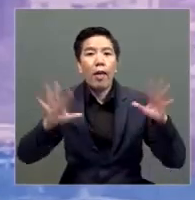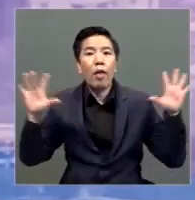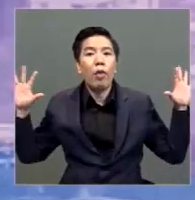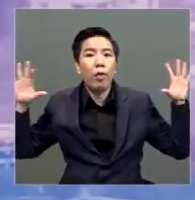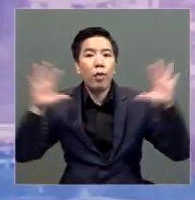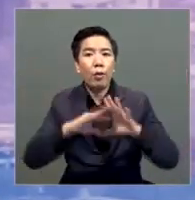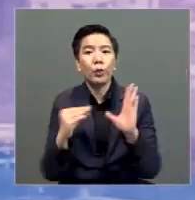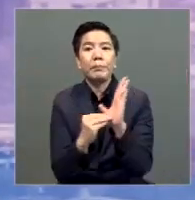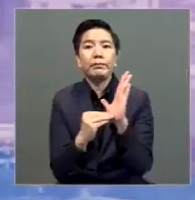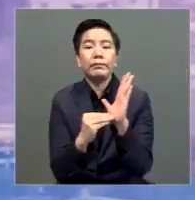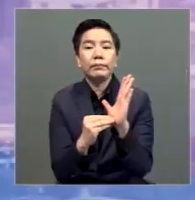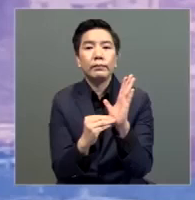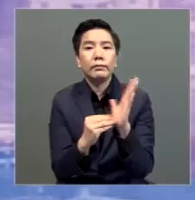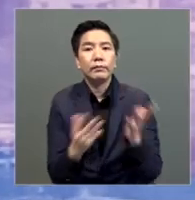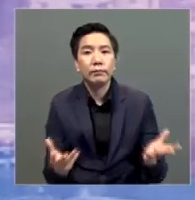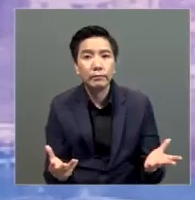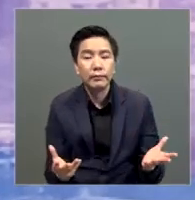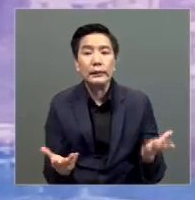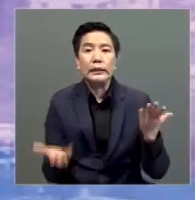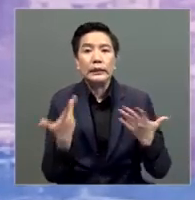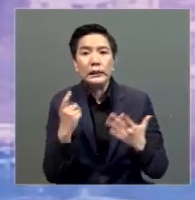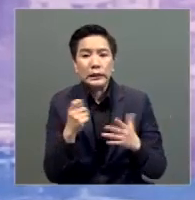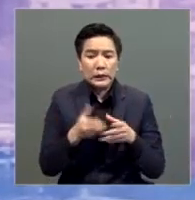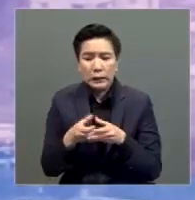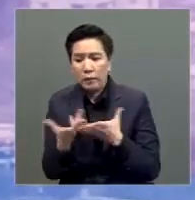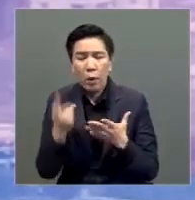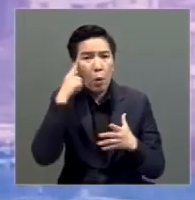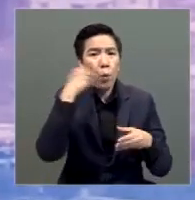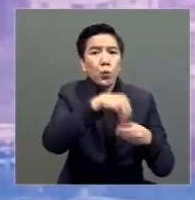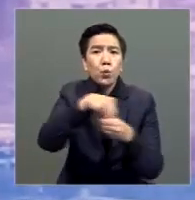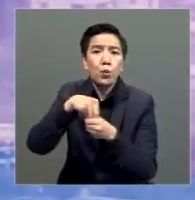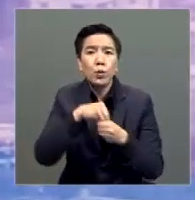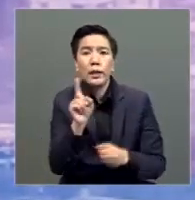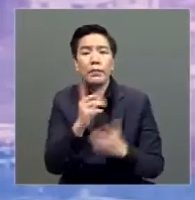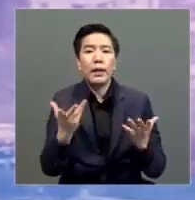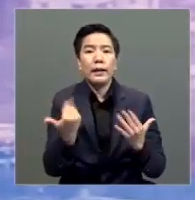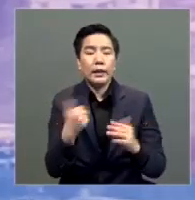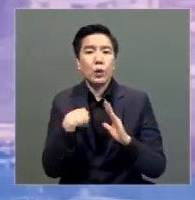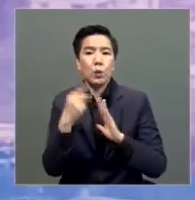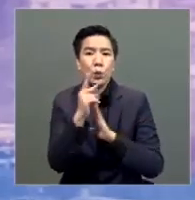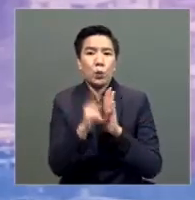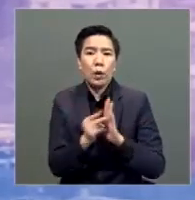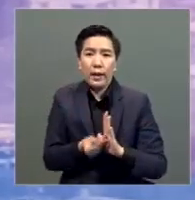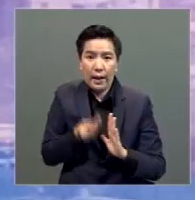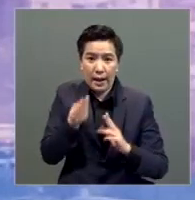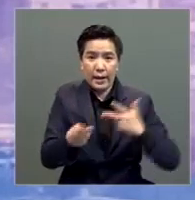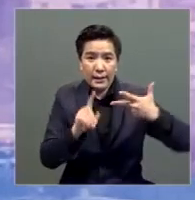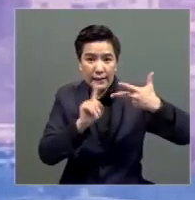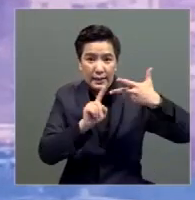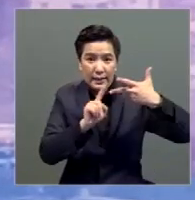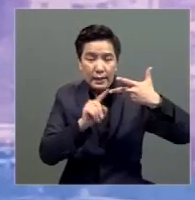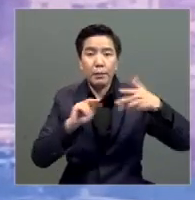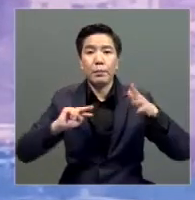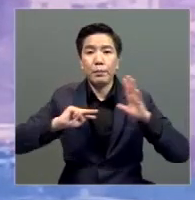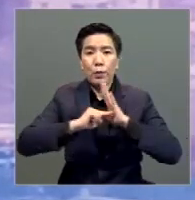ทพหรือกินไม่ได้นอนไม่หลับไม่รู้จะไปอยู่ที่ไหนข้อกำหนดที่ออกไว้ในข้อ3ห